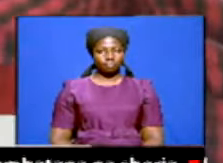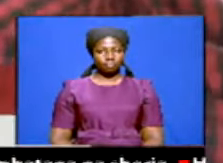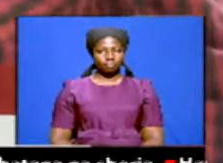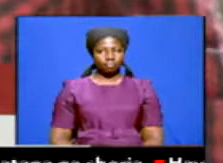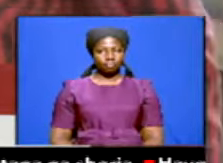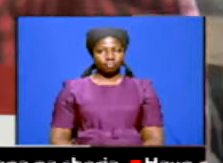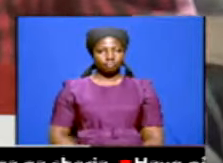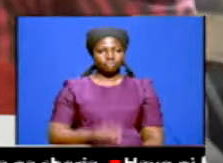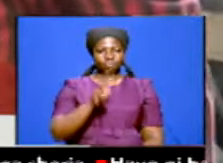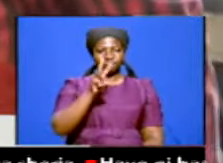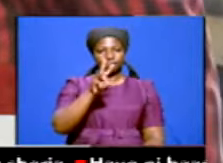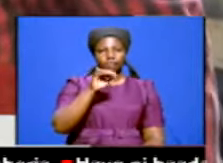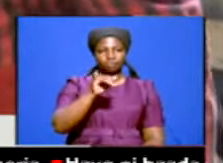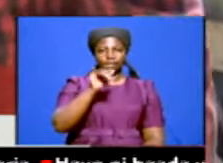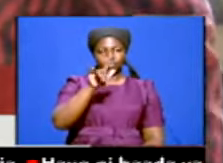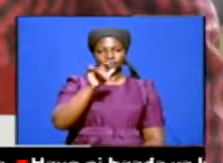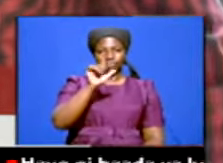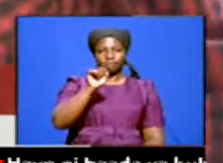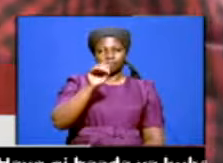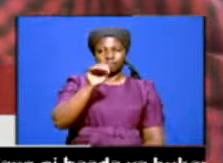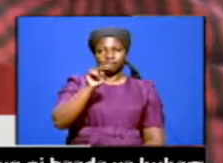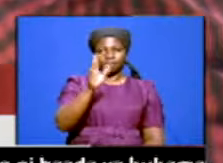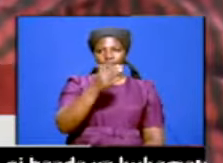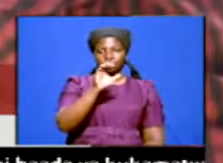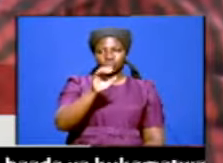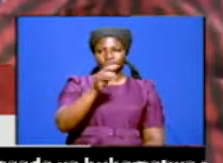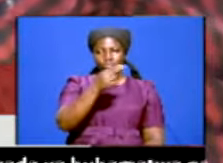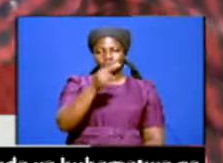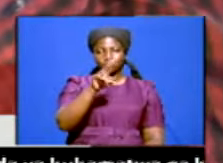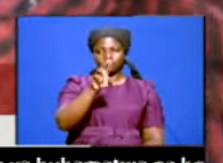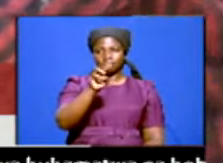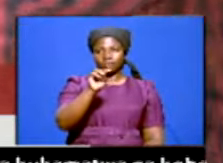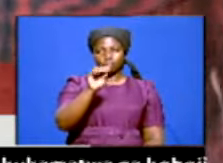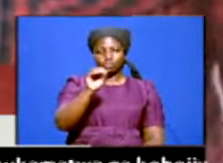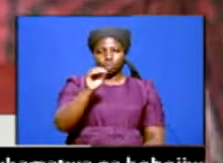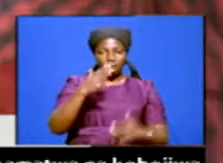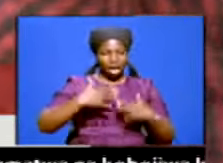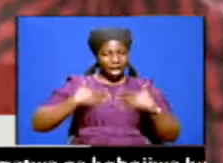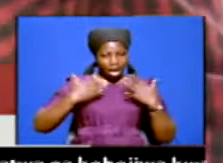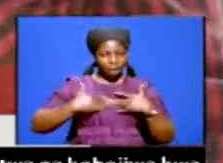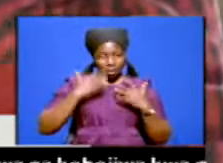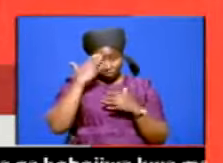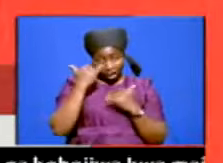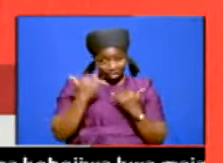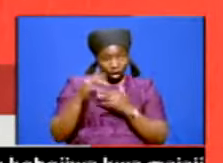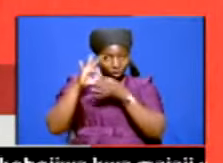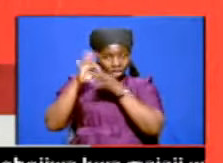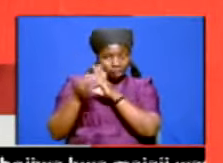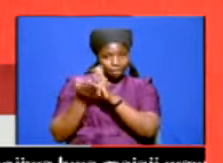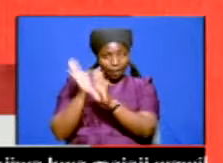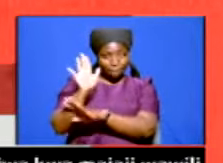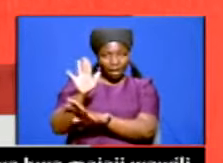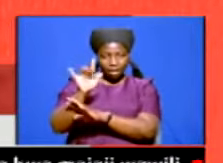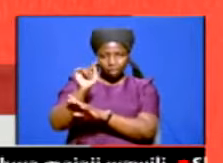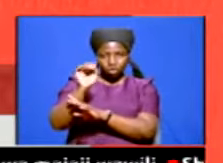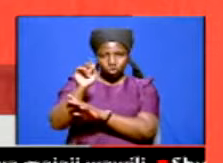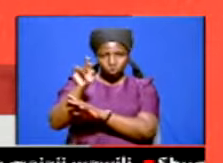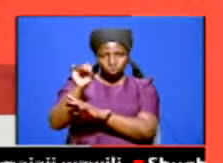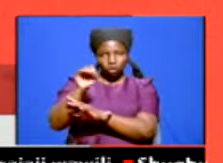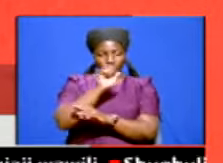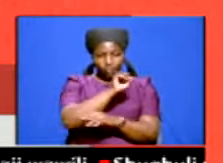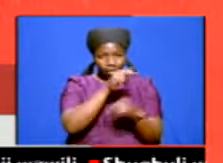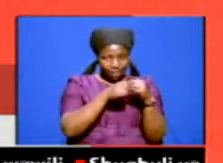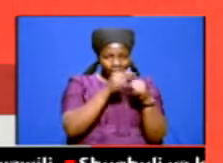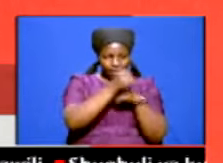Wilson Kiprugut Chumo ana furaha kwa sababu ya kurejea kwa michezo ya Olimpiki mjini Tokyo. Miaka 57 tangu alipoishindia